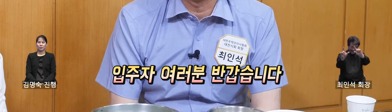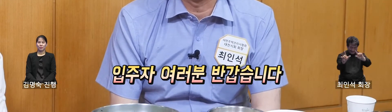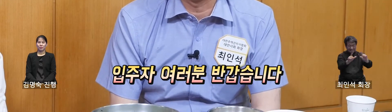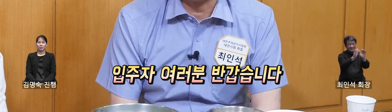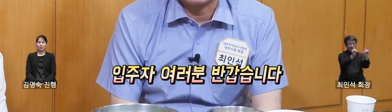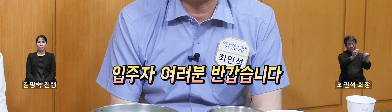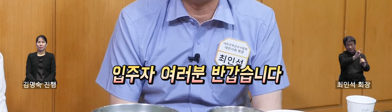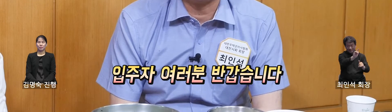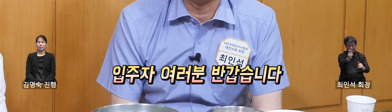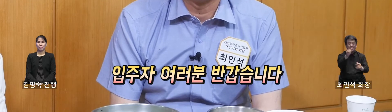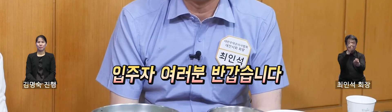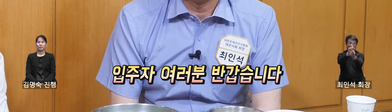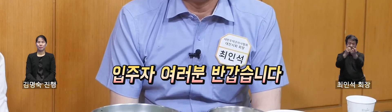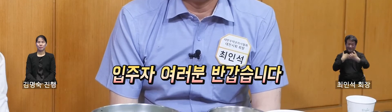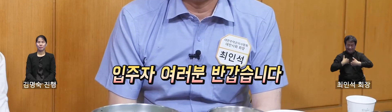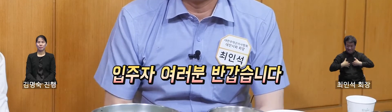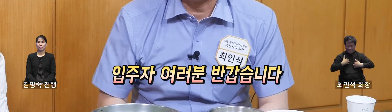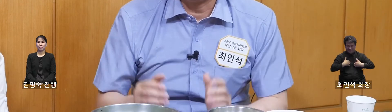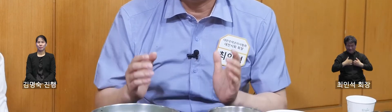여러분 반갑습니다.